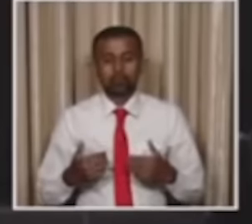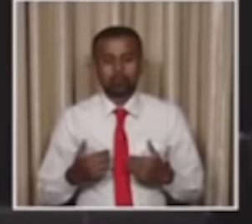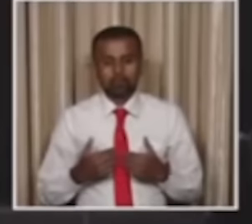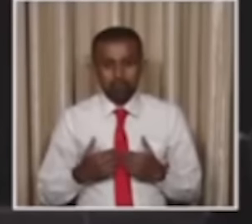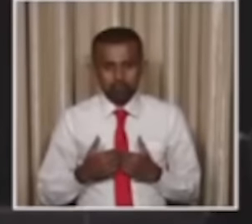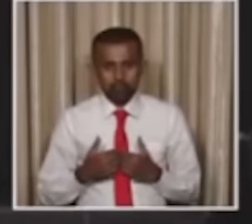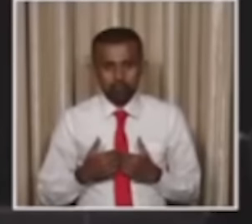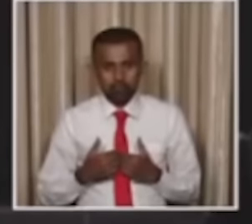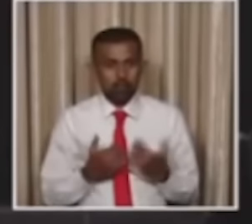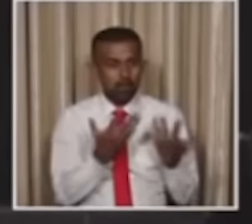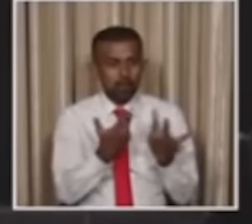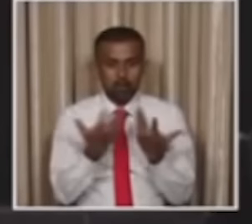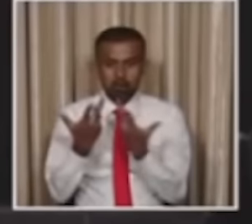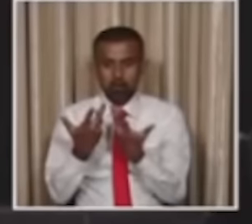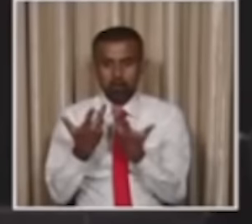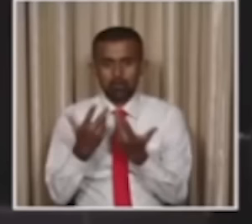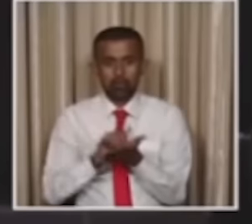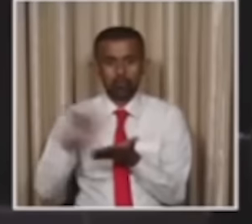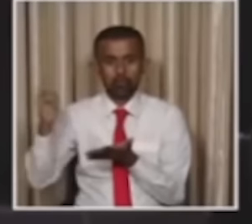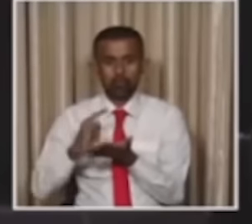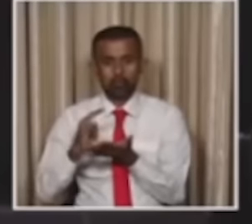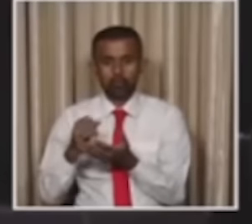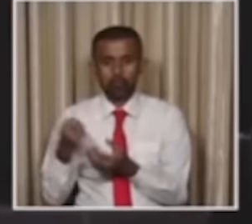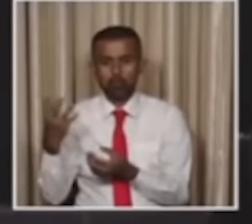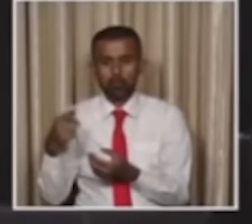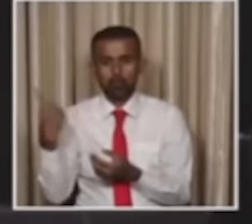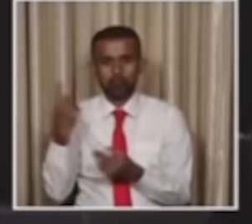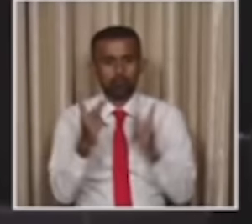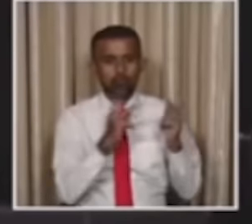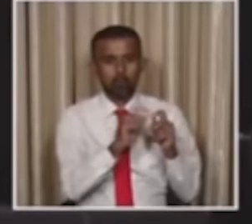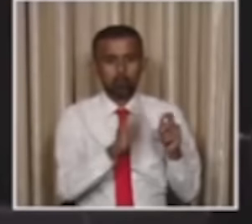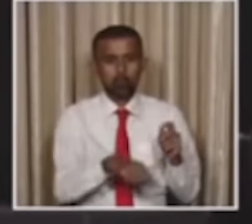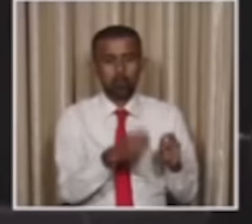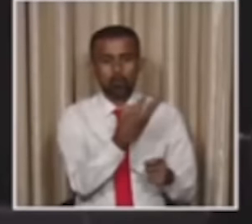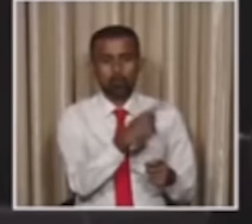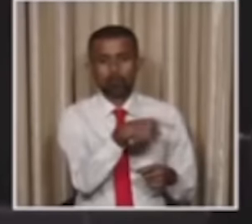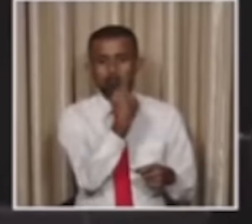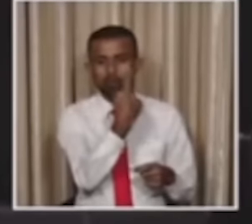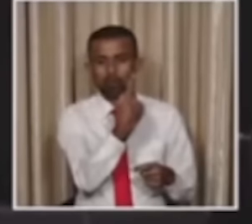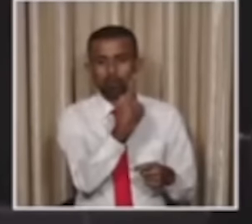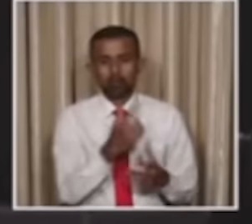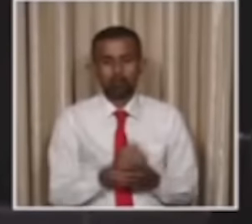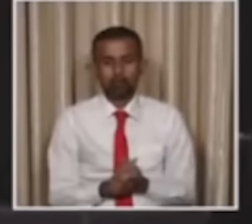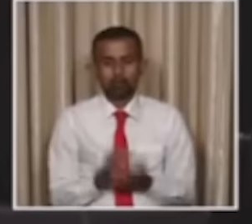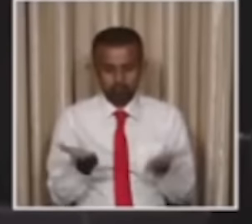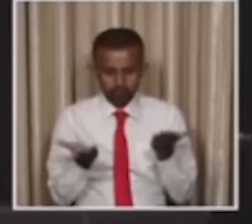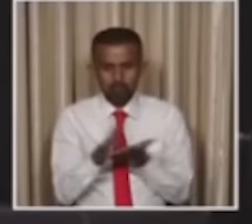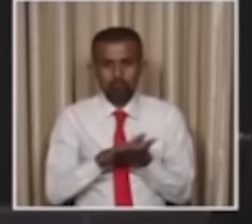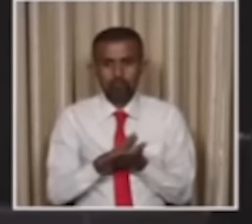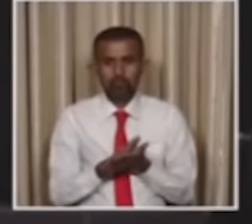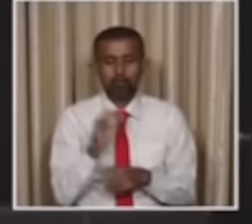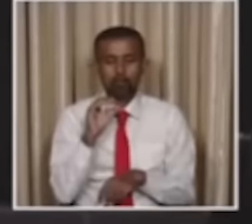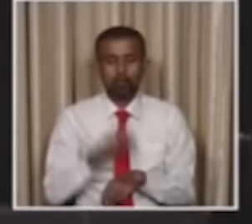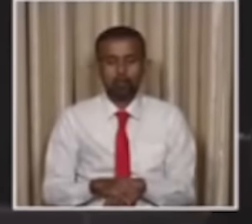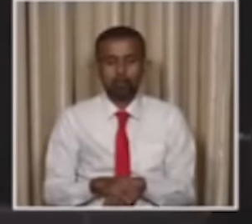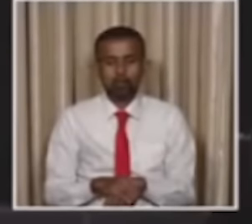සභාපතිතුමා සංඛ්‍යා ලේඛන කියන්නේ ඉමිග්‍රේෂන් කන්ට්‍රෝල් එක නම්බර එකක් කියනවා, ටූරිස්ට් බෝඩ් එකේ ඩිජිටල් නම්බර් එකක් කියනවා. So we just want to clarify this. අපි හරි දේ